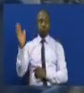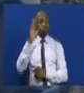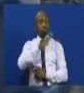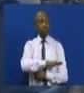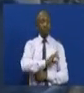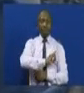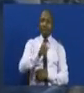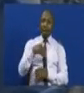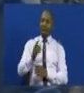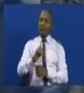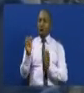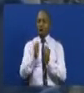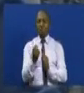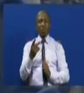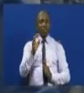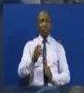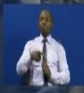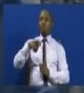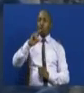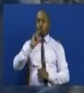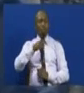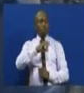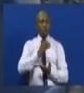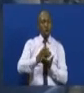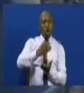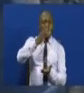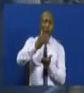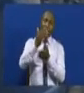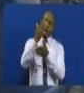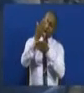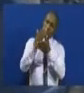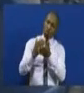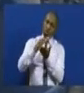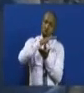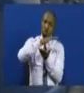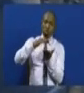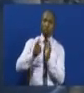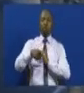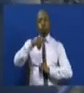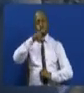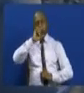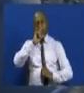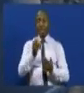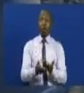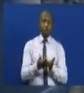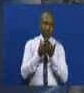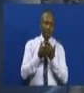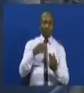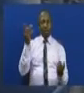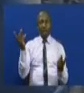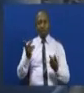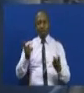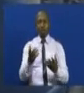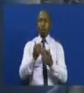ya dakika 10 au 20, kunywa kiasi cha kikombe nusu, itakusaidia. Lakini pia unaweza